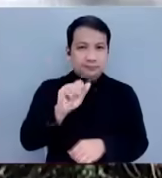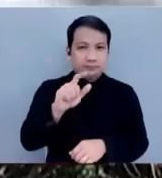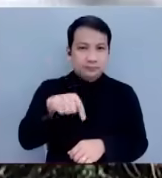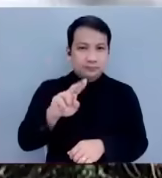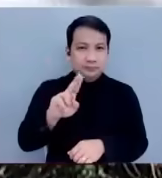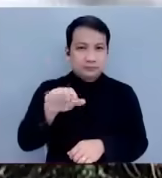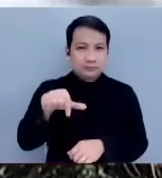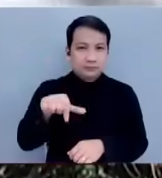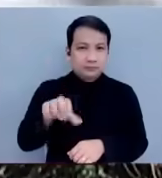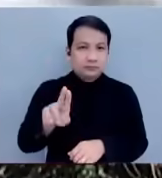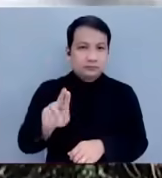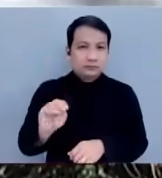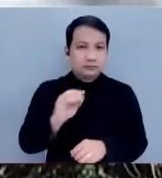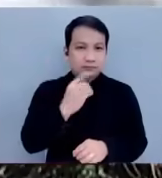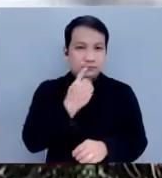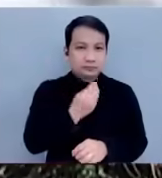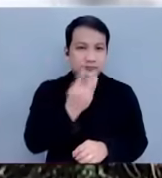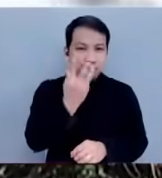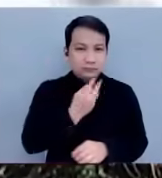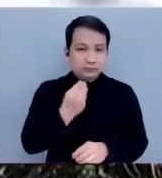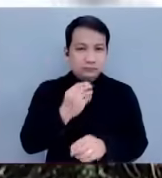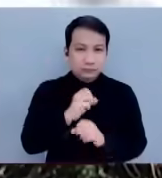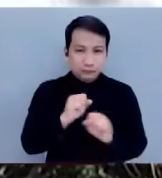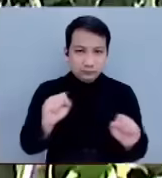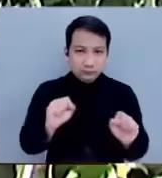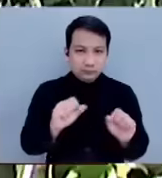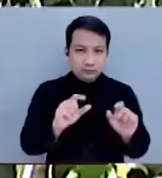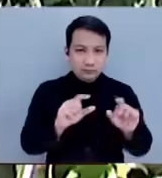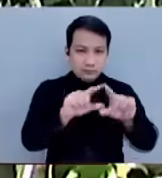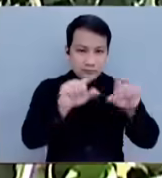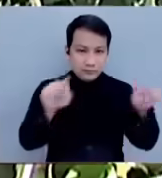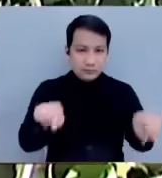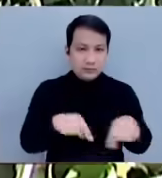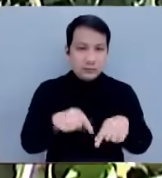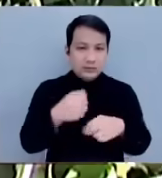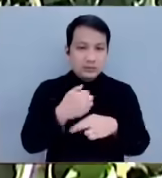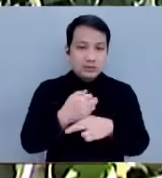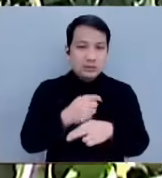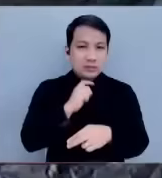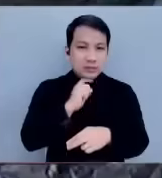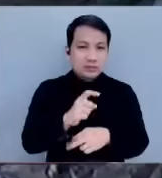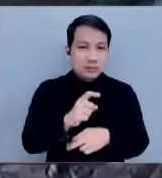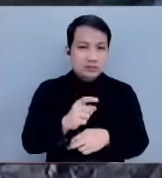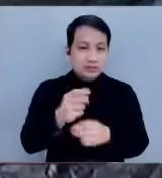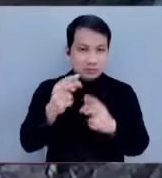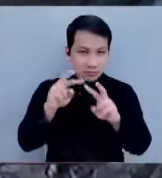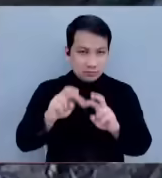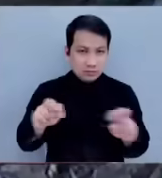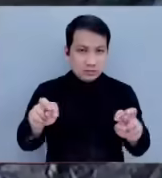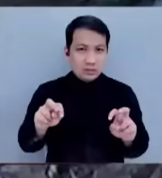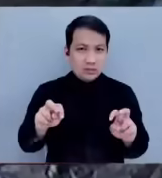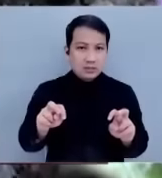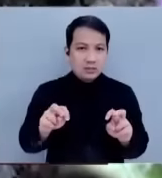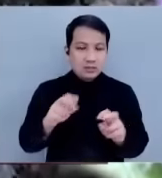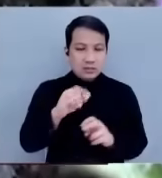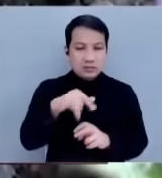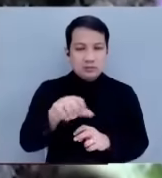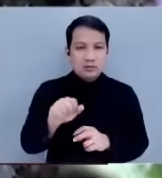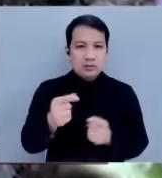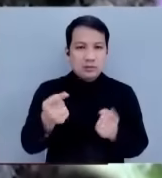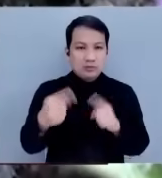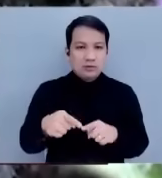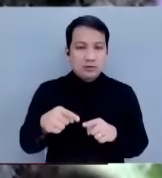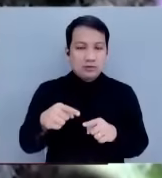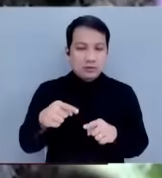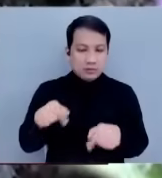kung sino ang kumukuha ng mga road safety signage na gawa sa bakal. Patuloy rin ang imbestigasyon ng Hamtik Police sa disgrasya. Sa huling tala